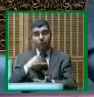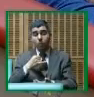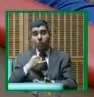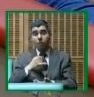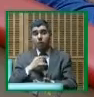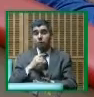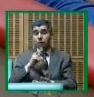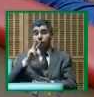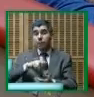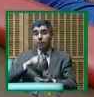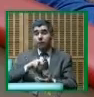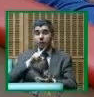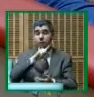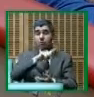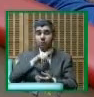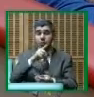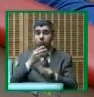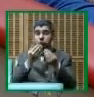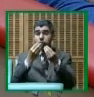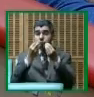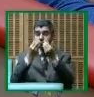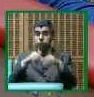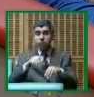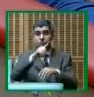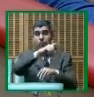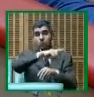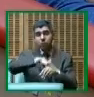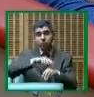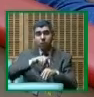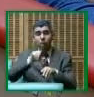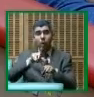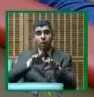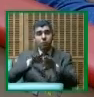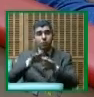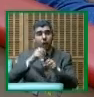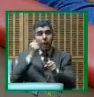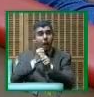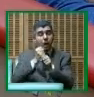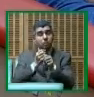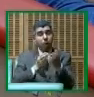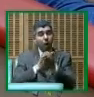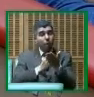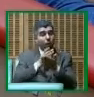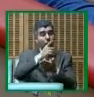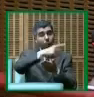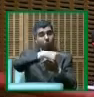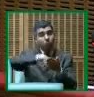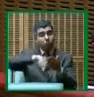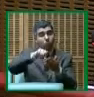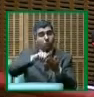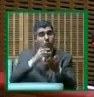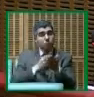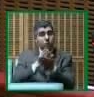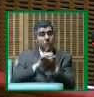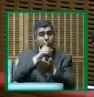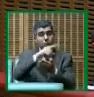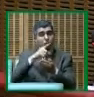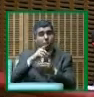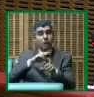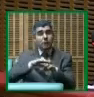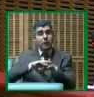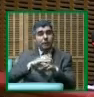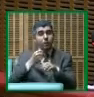ويعود سبب هذه الكوارث إلى غياب المتابعة والمراقبة الصارمة من طرف الجهات